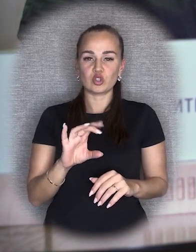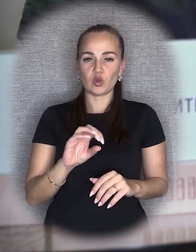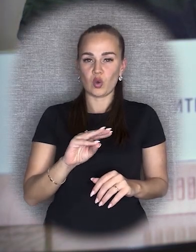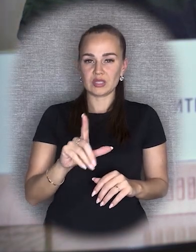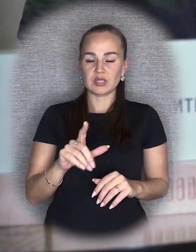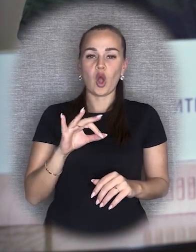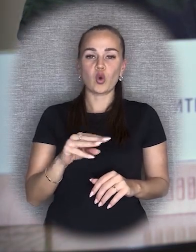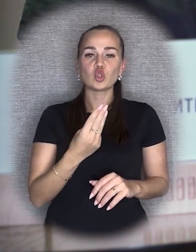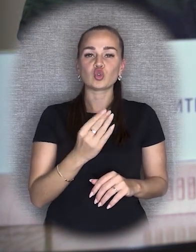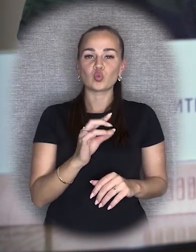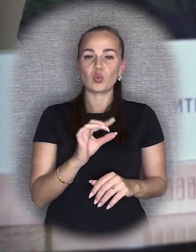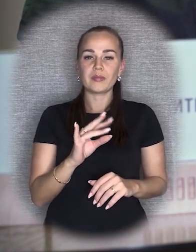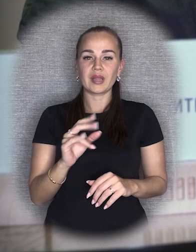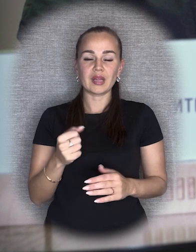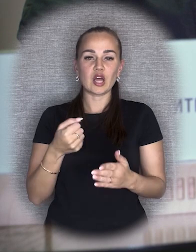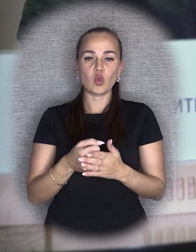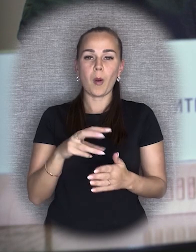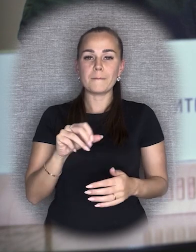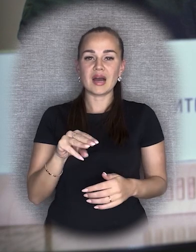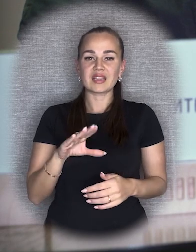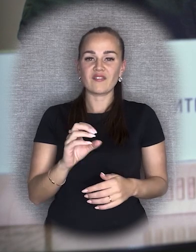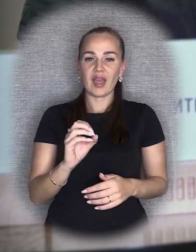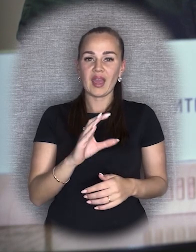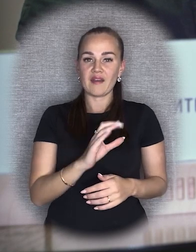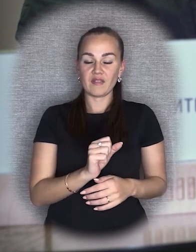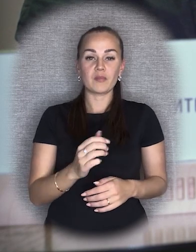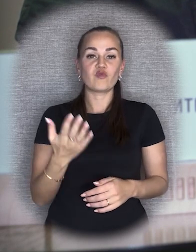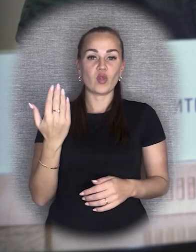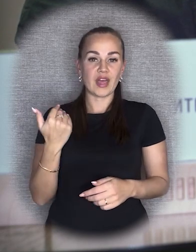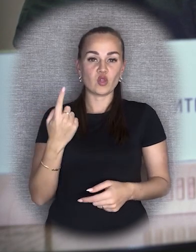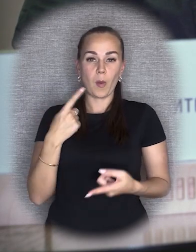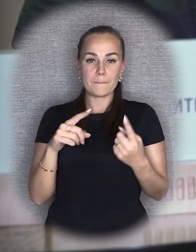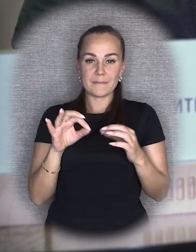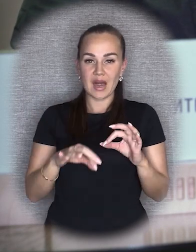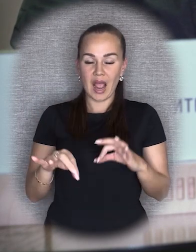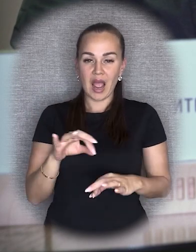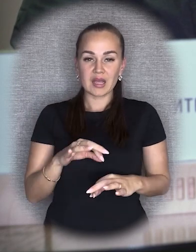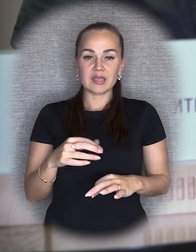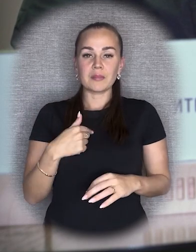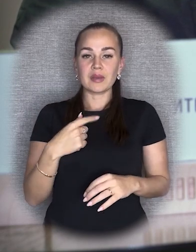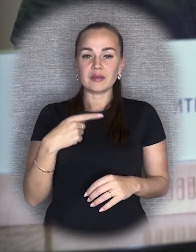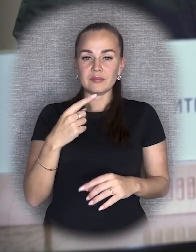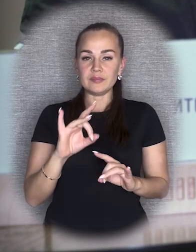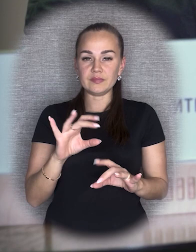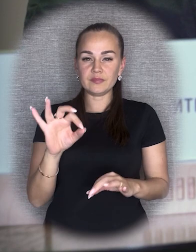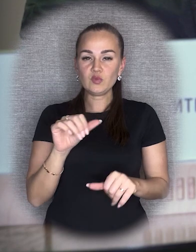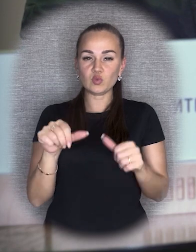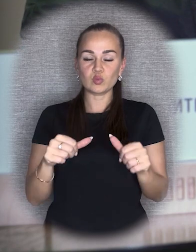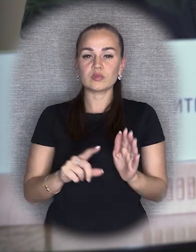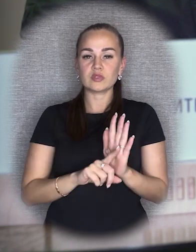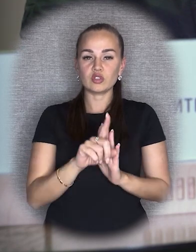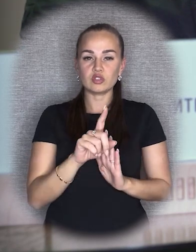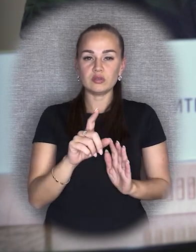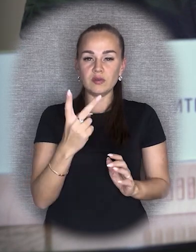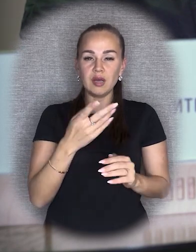Шубина до Матвеева». В том проекте мы говорили о скульптуре, начиная со